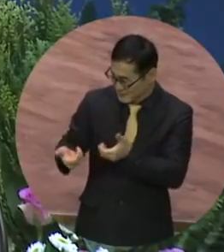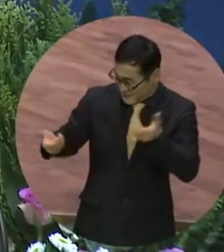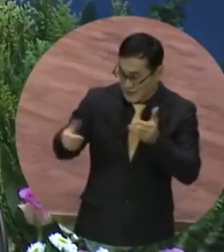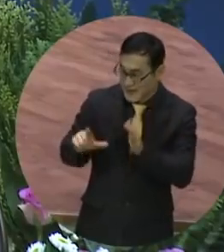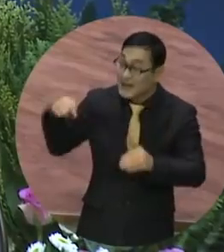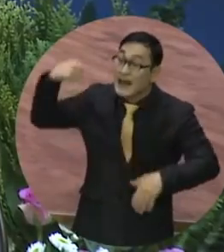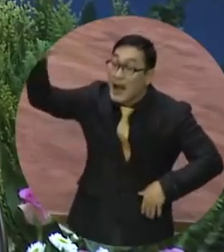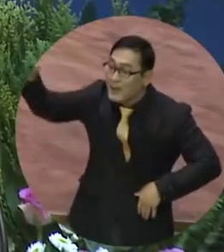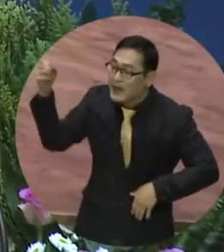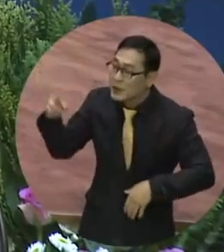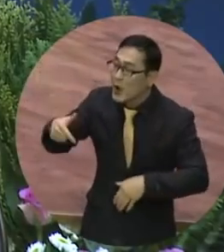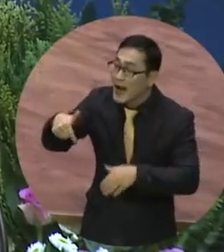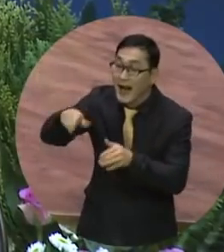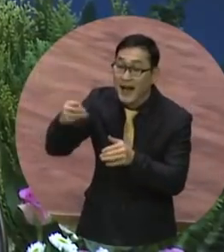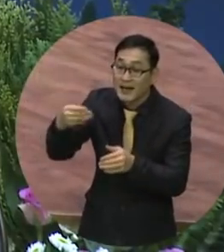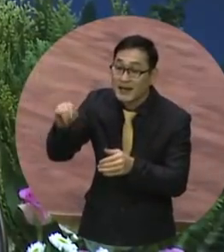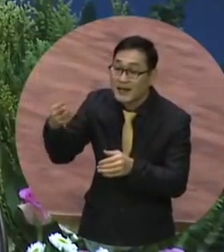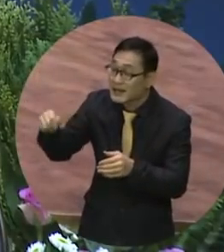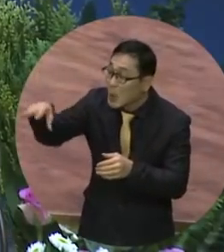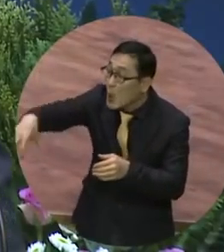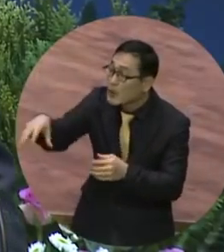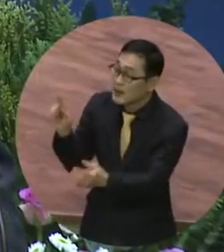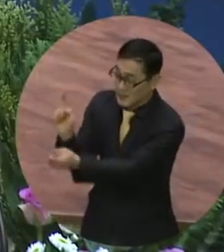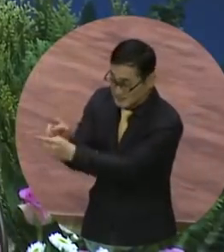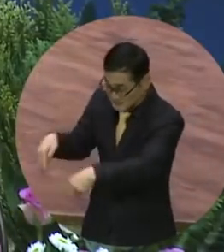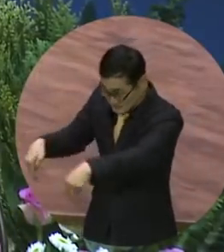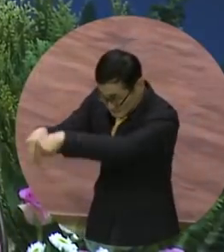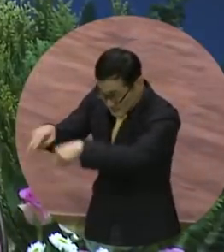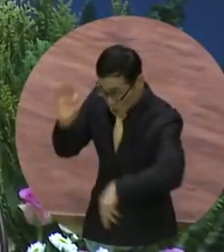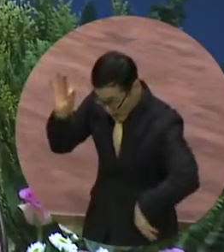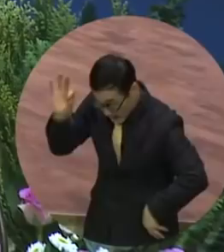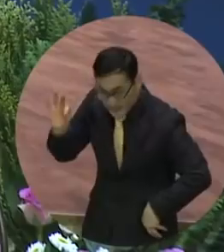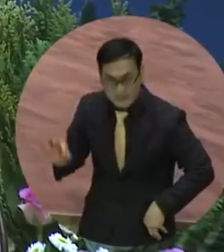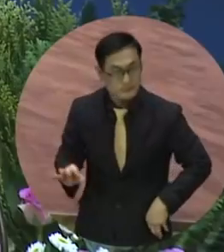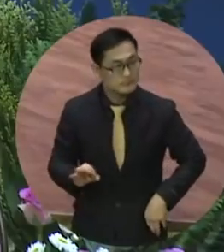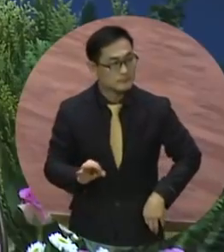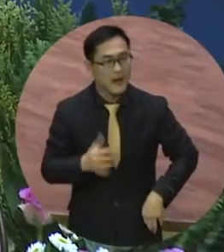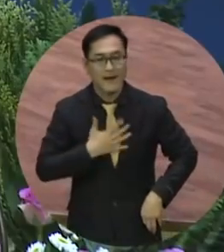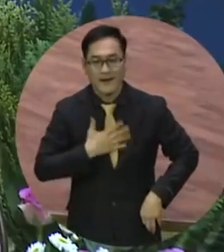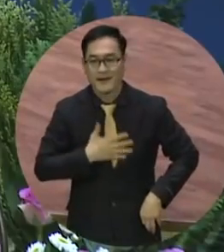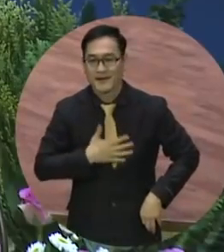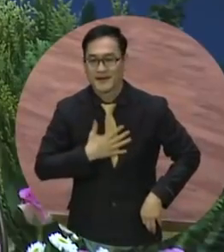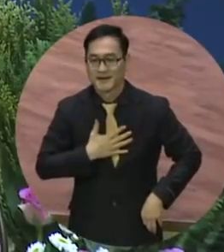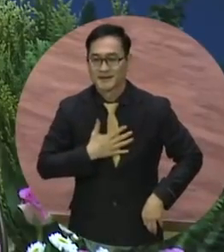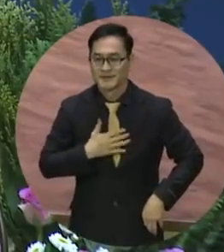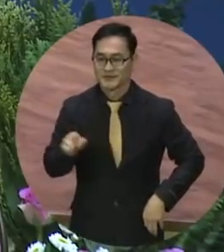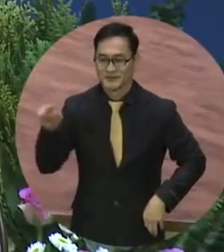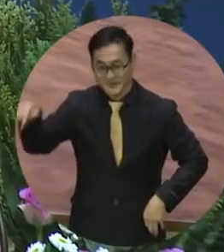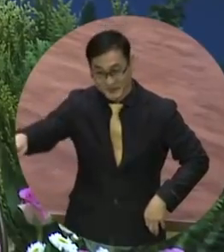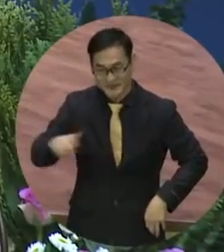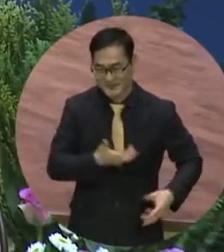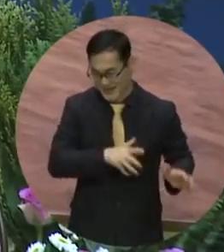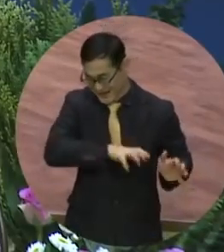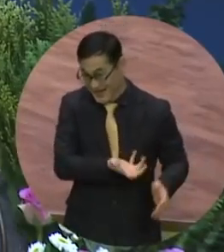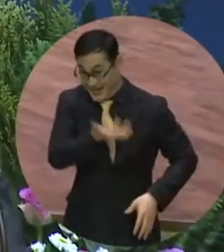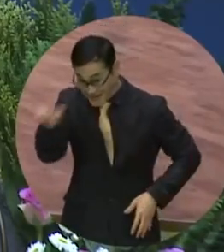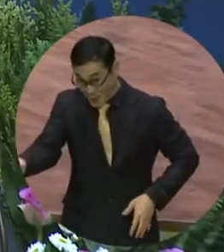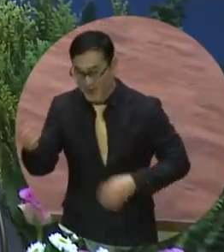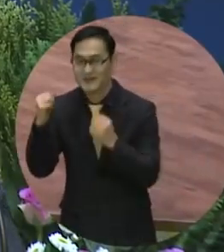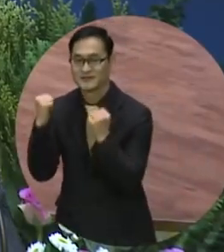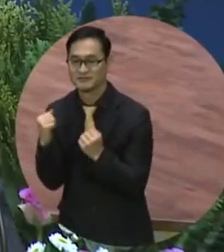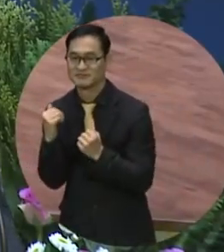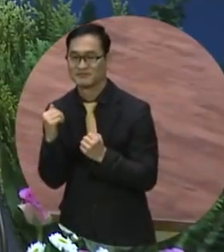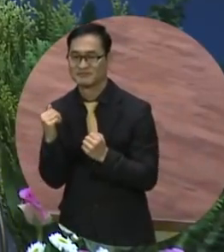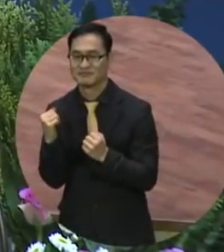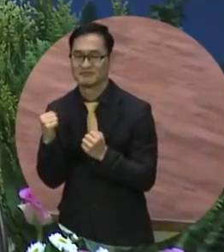만나자라고 그렇게 말씀을 하시기 때문에 제자들은 이런 예수님 말씀 따라 갈릴리에 다 그렇게 모여 있었는데